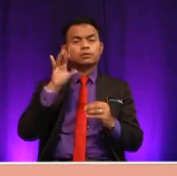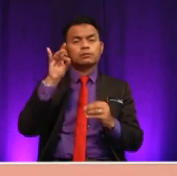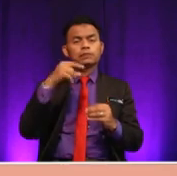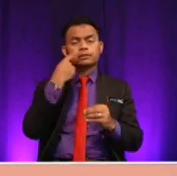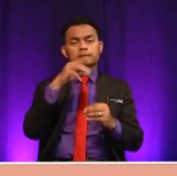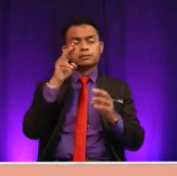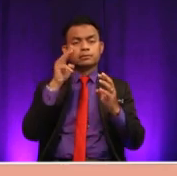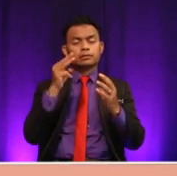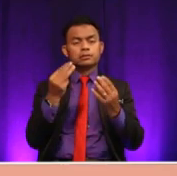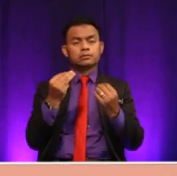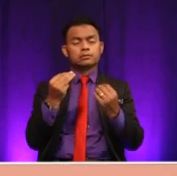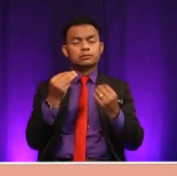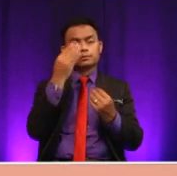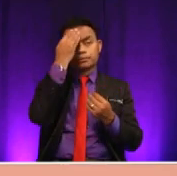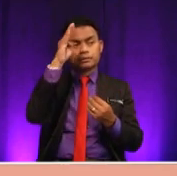nya